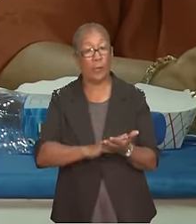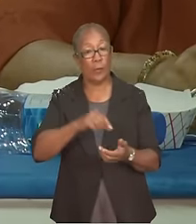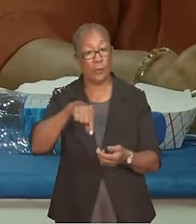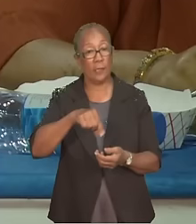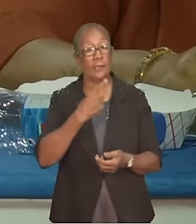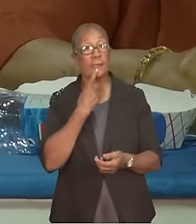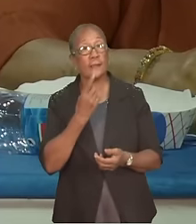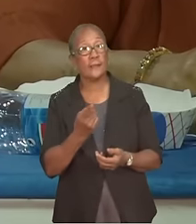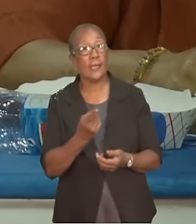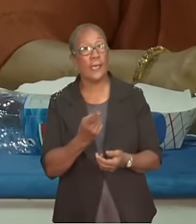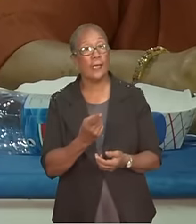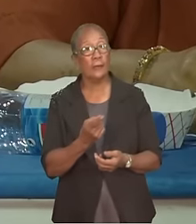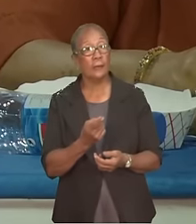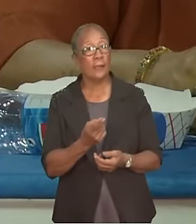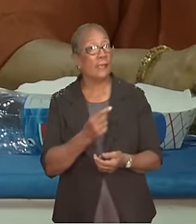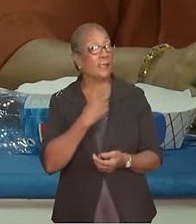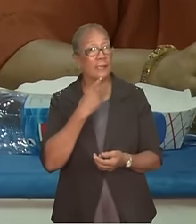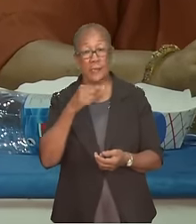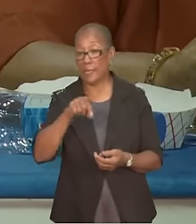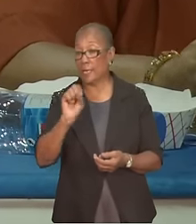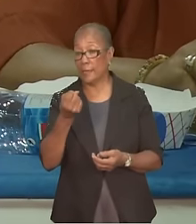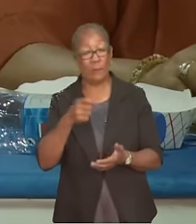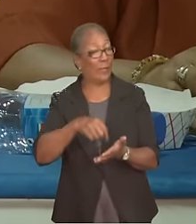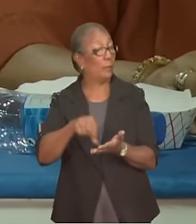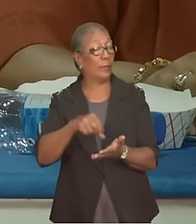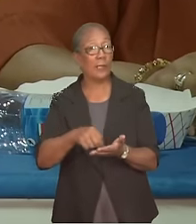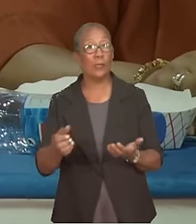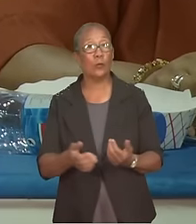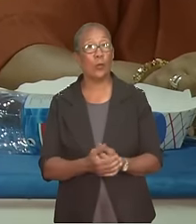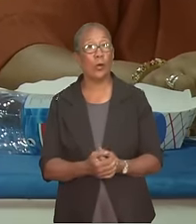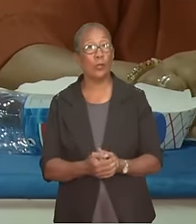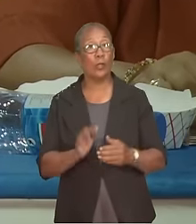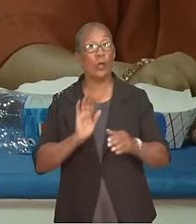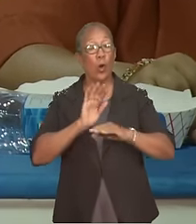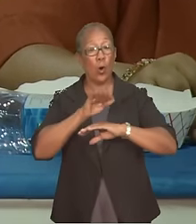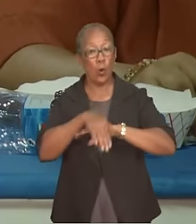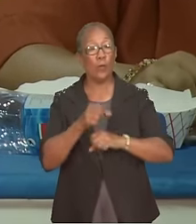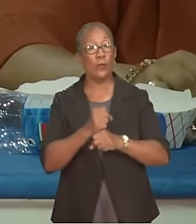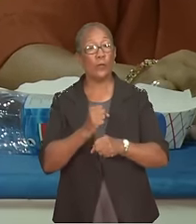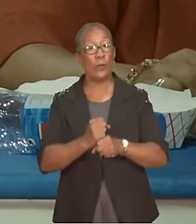dat is niet meer van deze tijd. Voor wat betreft